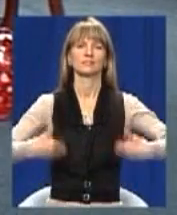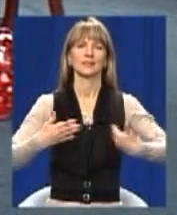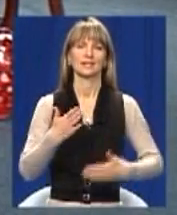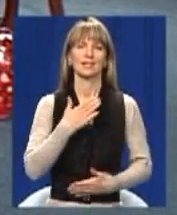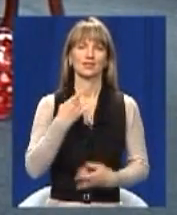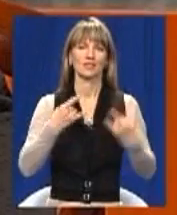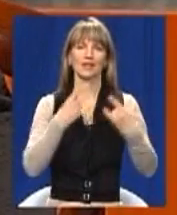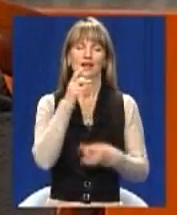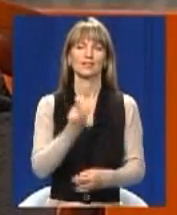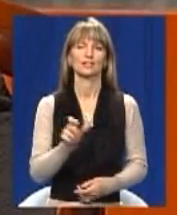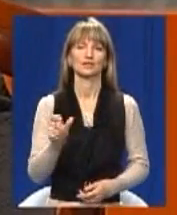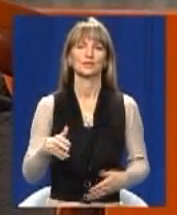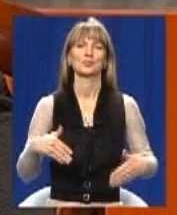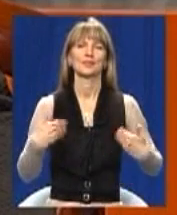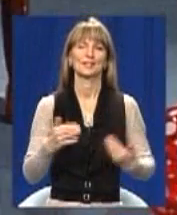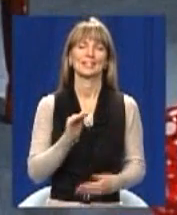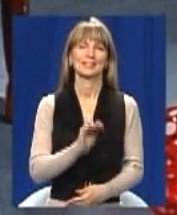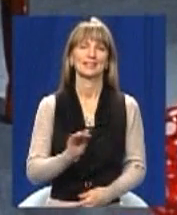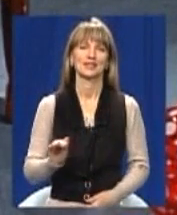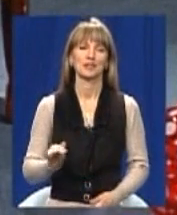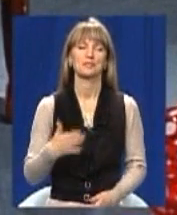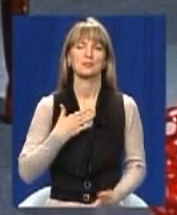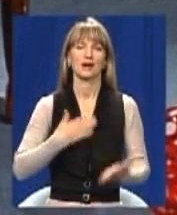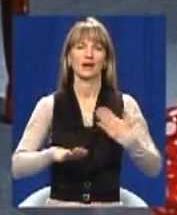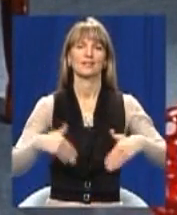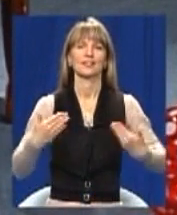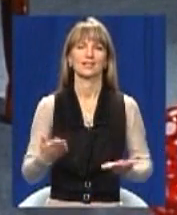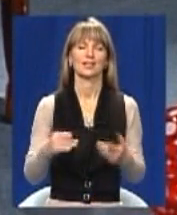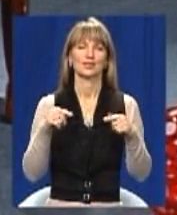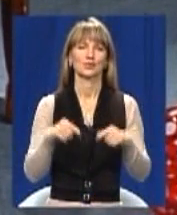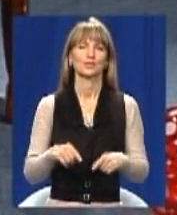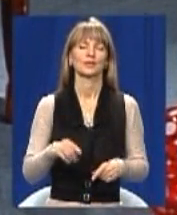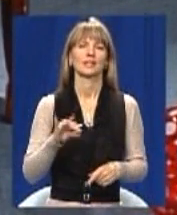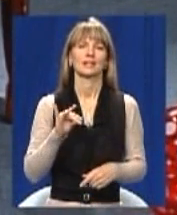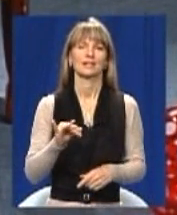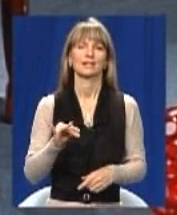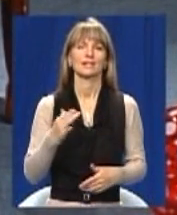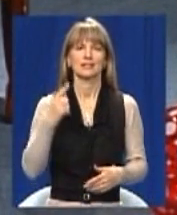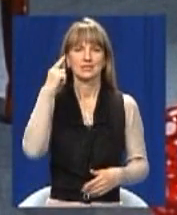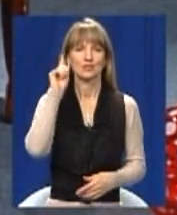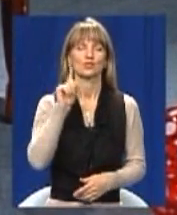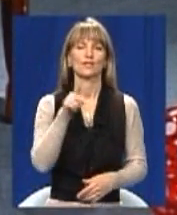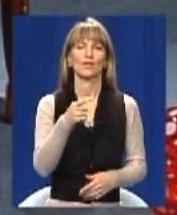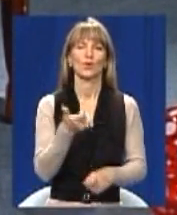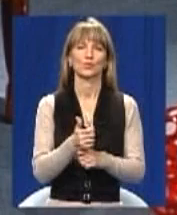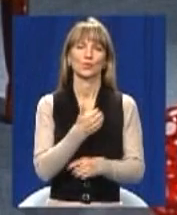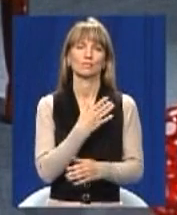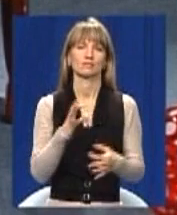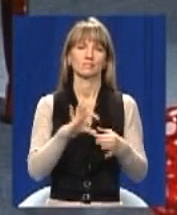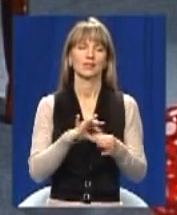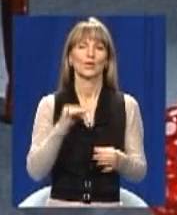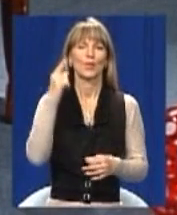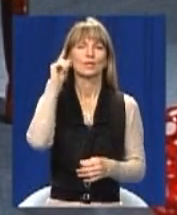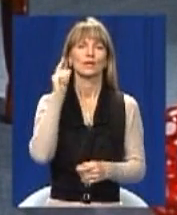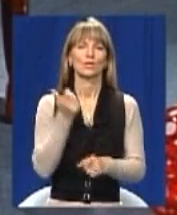Привіт, наші телеглядачі! Привіт, дітлахи! Ми раді вітати вас на нашому каналі та знаємо, що ви дуже хочете долучитися і